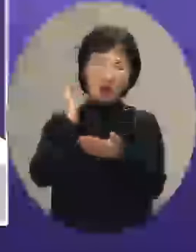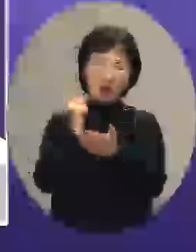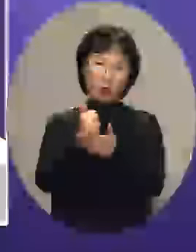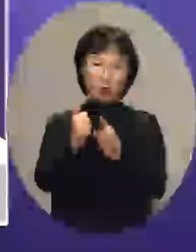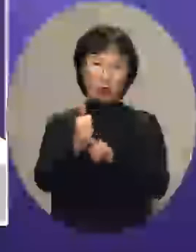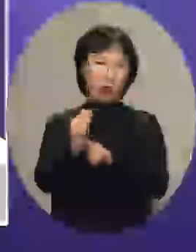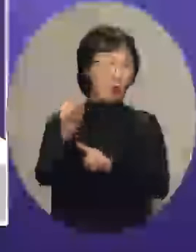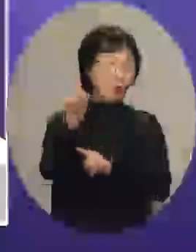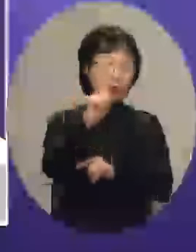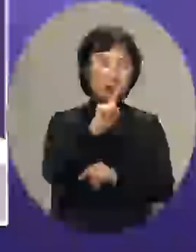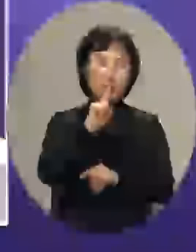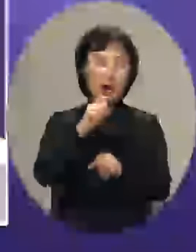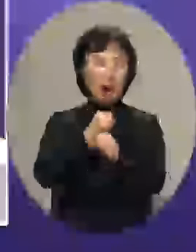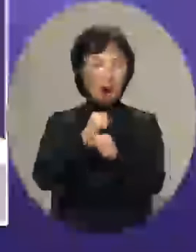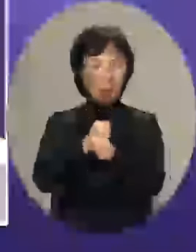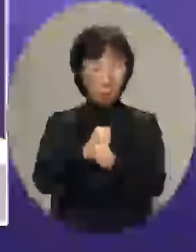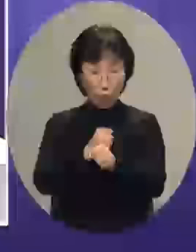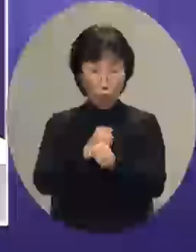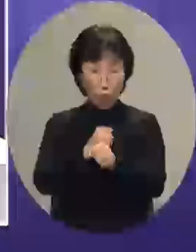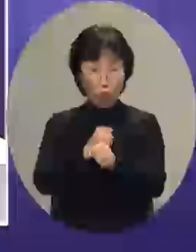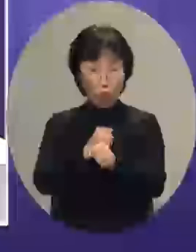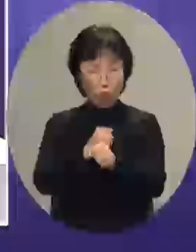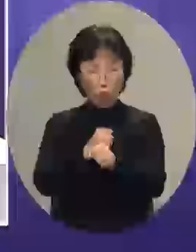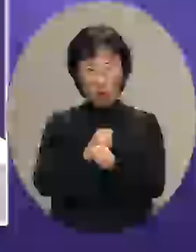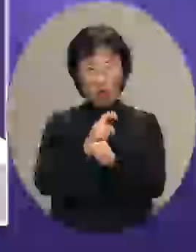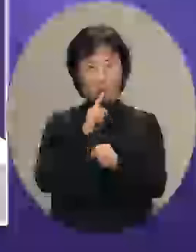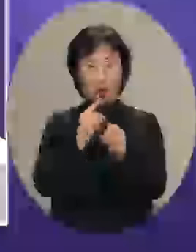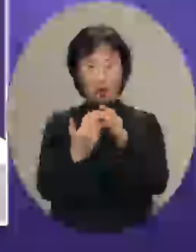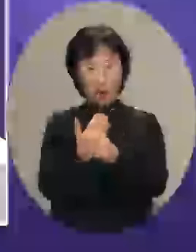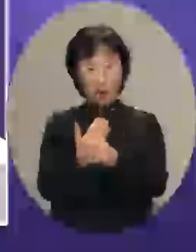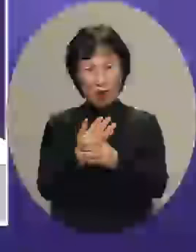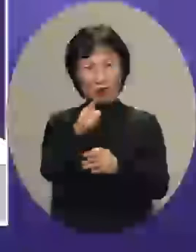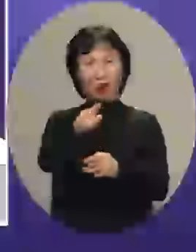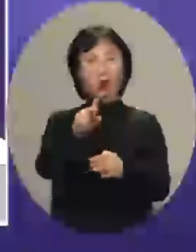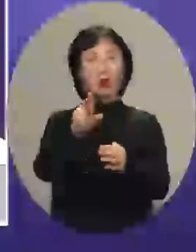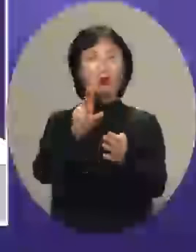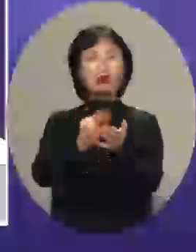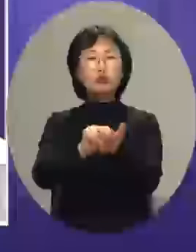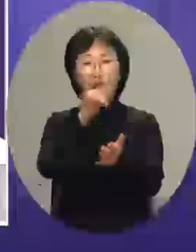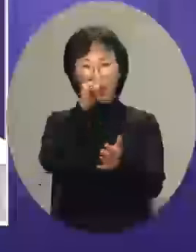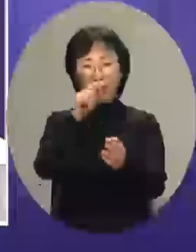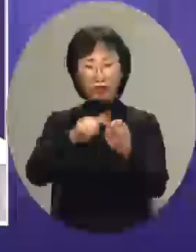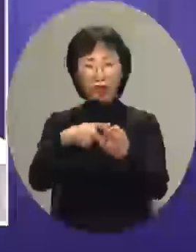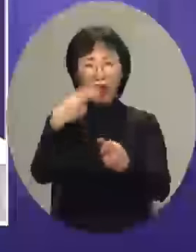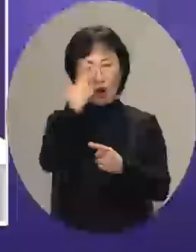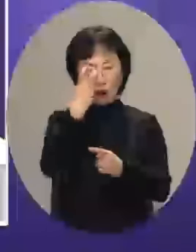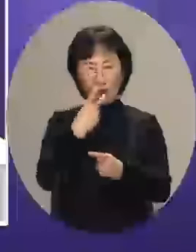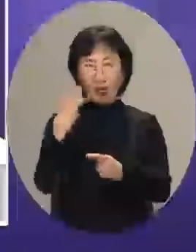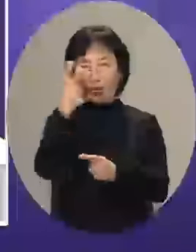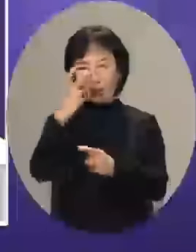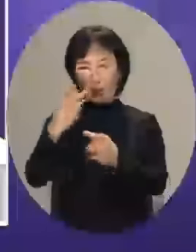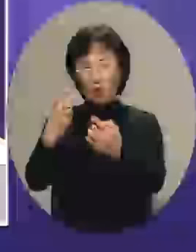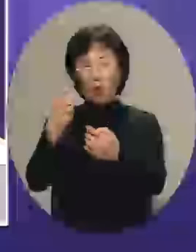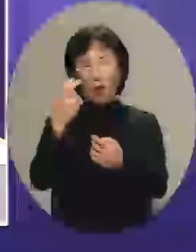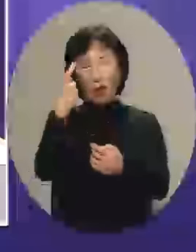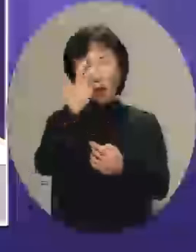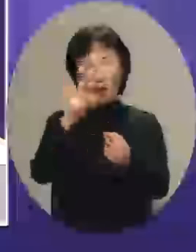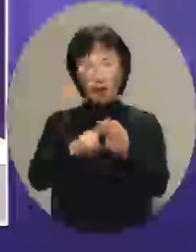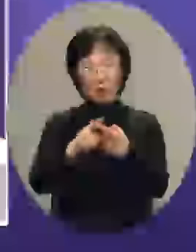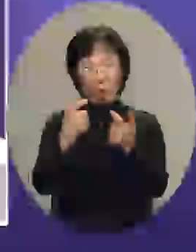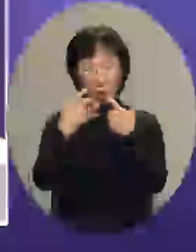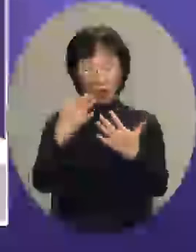무슨 얘기를 해도 문제가 없잖아요. 그렇기 때문에 그러한 문제가 있는 것은 검찰이나 수사기관에서 확실히 잘못된 거는